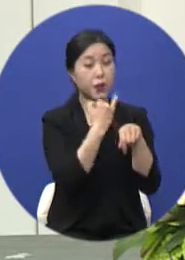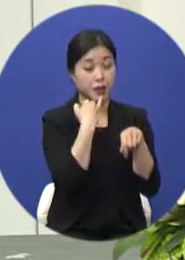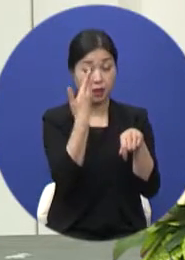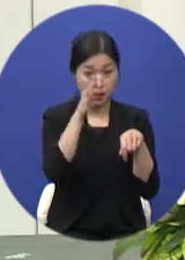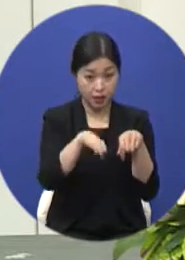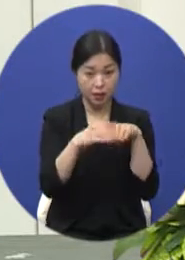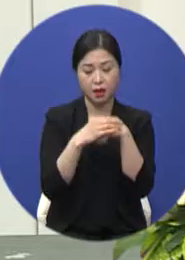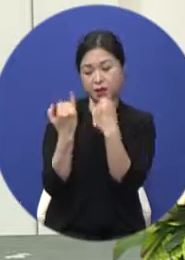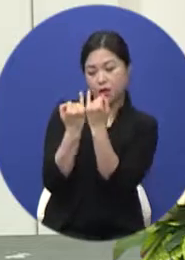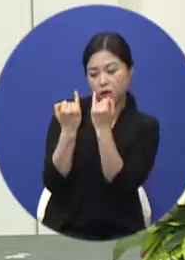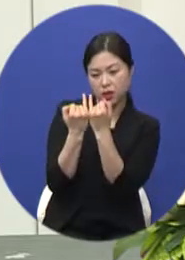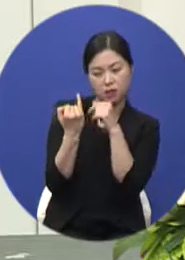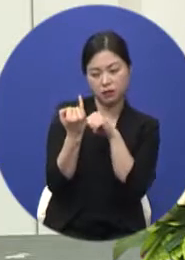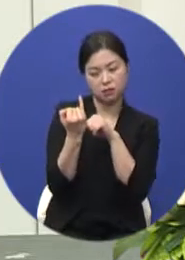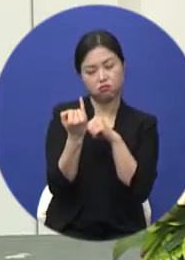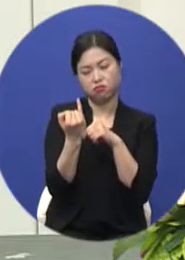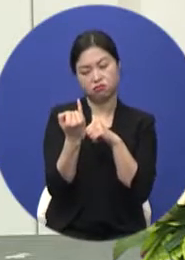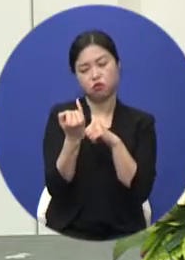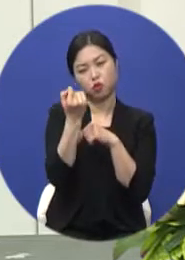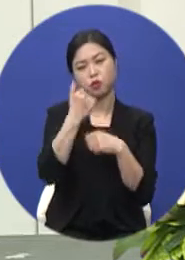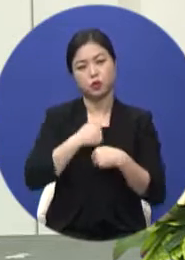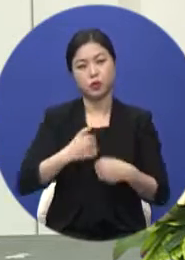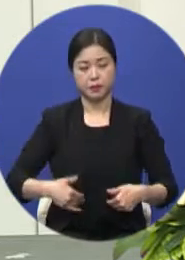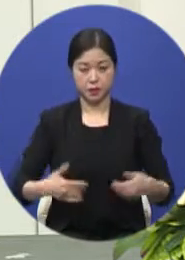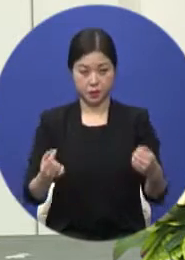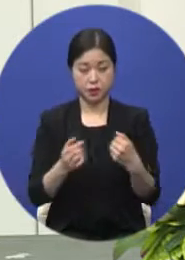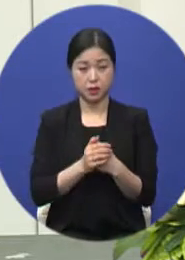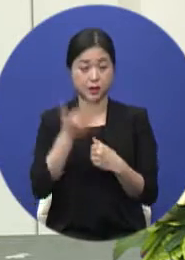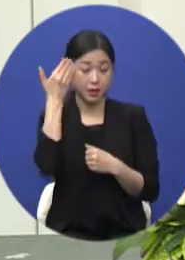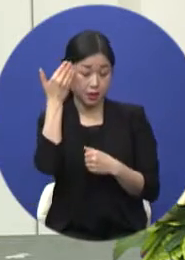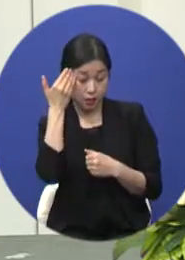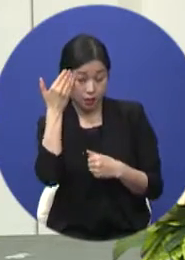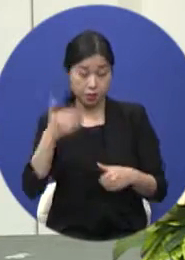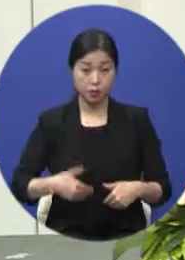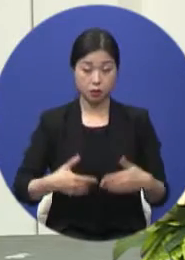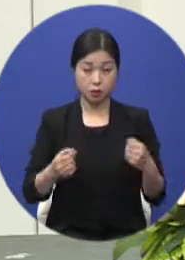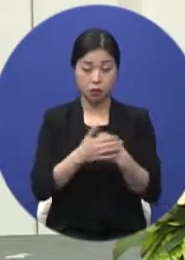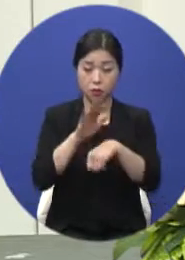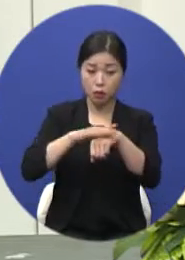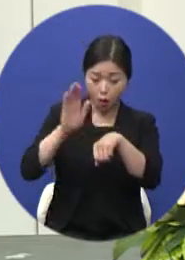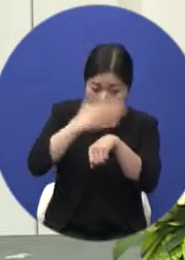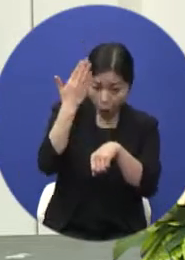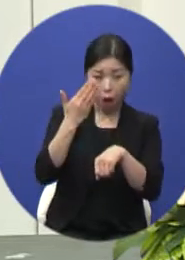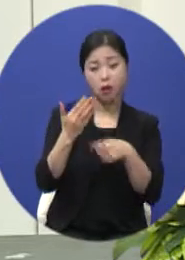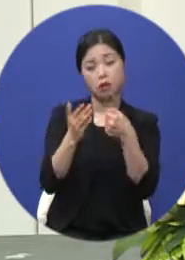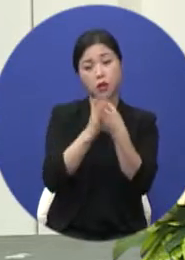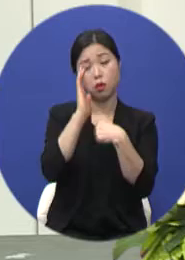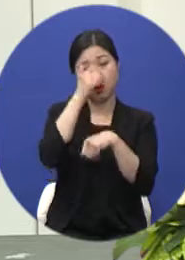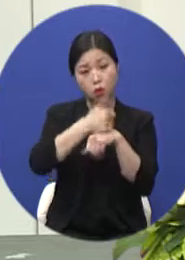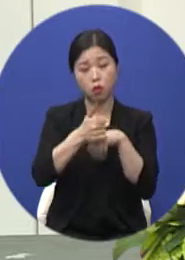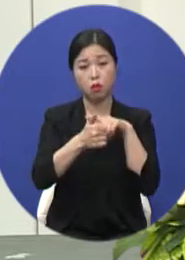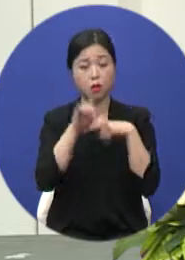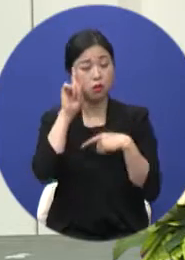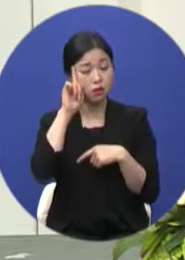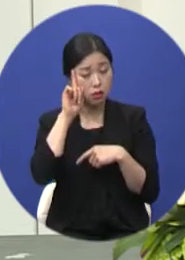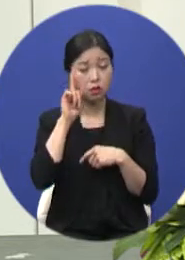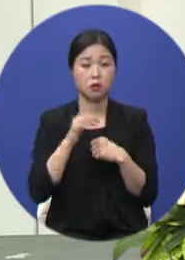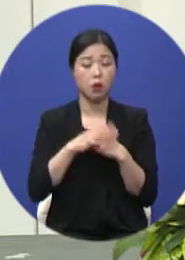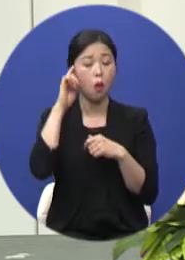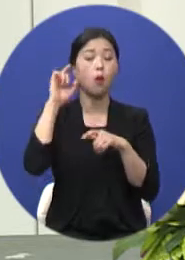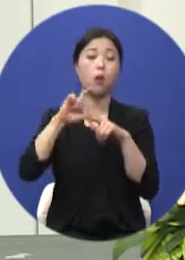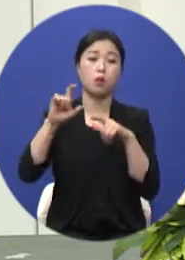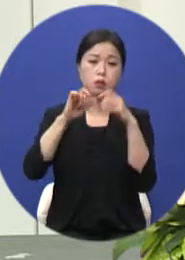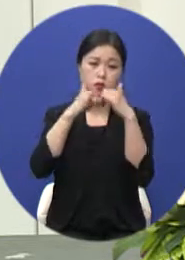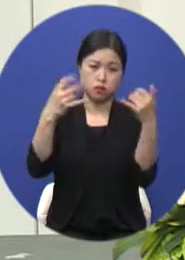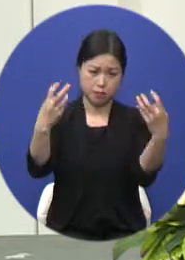거고 생방송 중이긴 하지만 이게 꼭 필요한 상식인 게 왜냐하면 그런 걸 잘못해가지고 정말 스트레스 받고